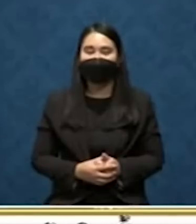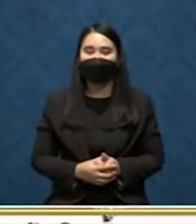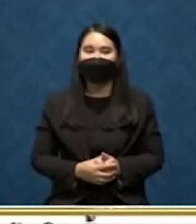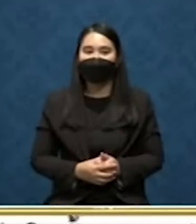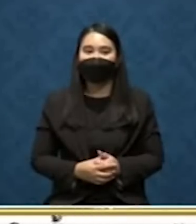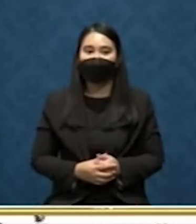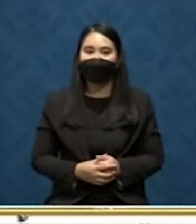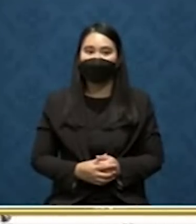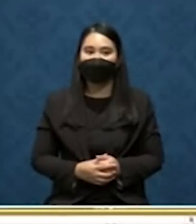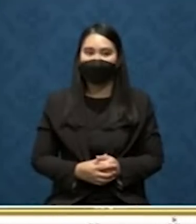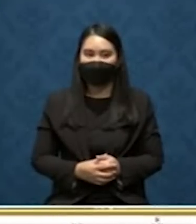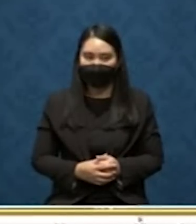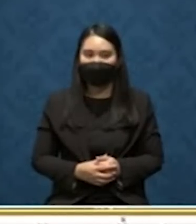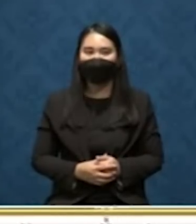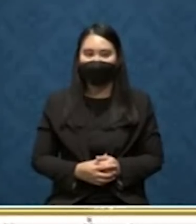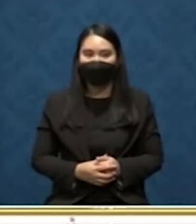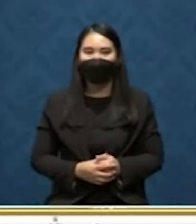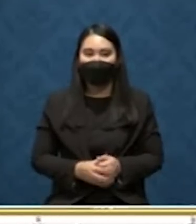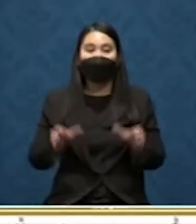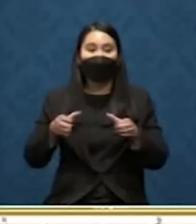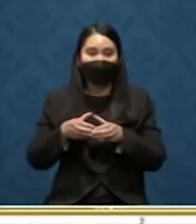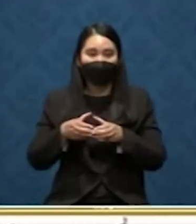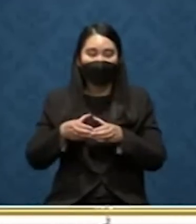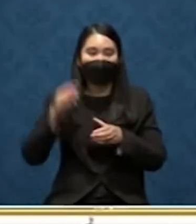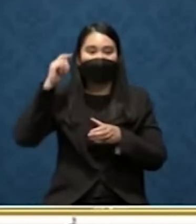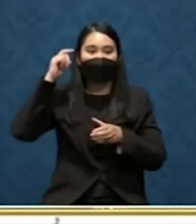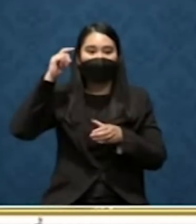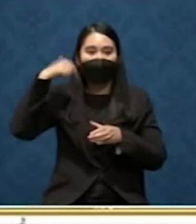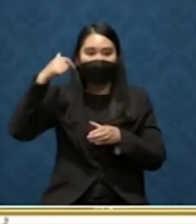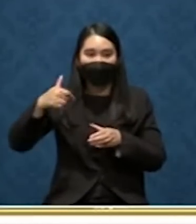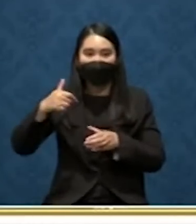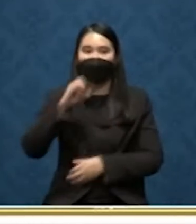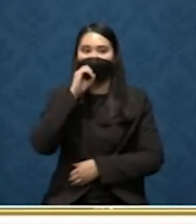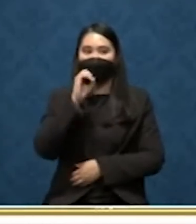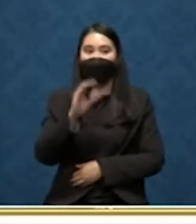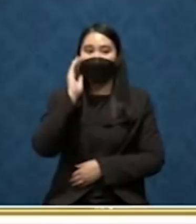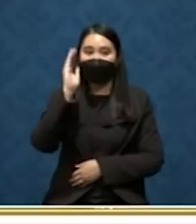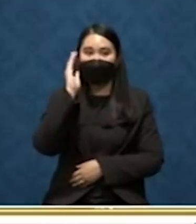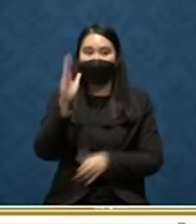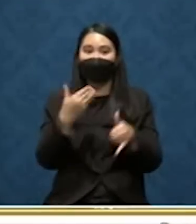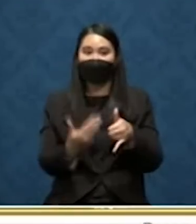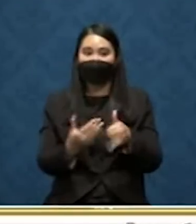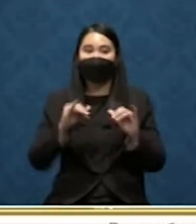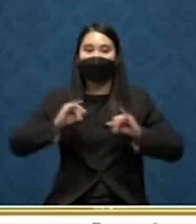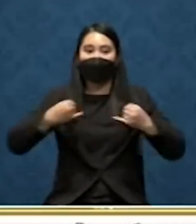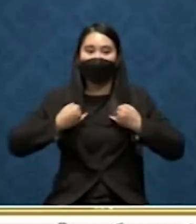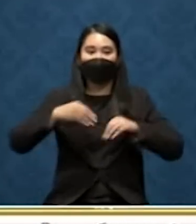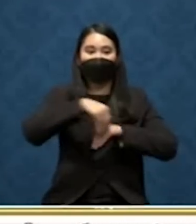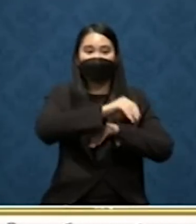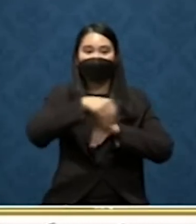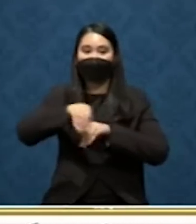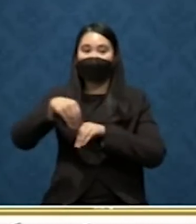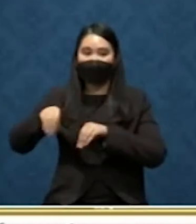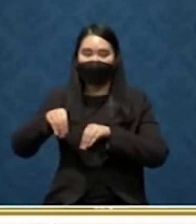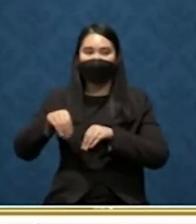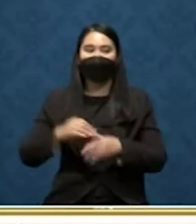มูลจากกลุ่ม Justice for Myanmarระบุว่าทุนมนหลัดคือเจ้าของเครือบริษัท Star Sapphire Group